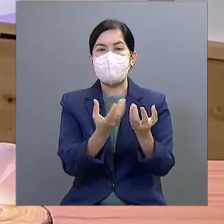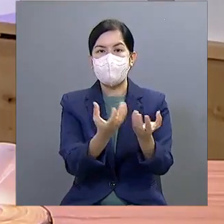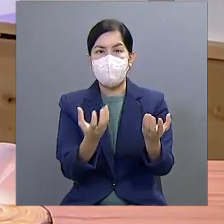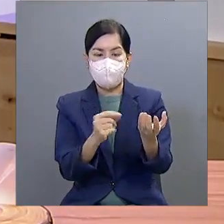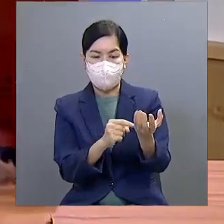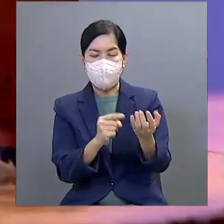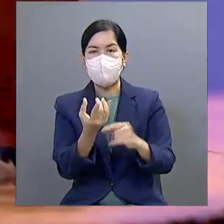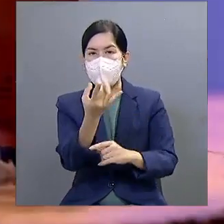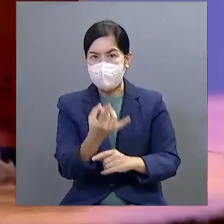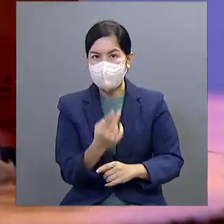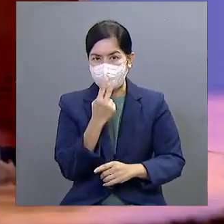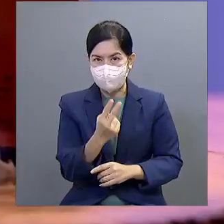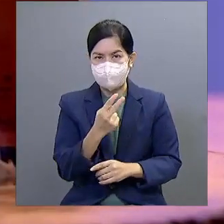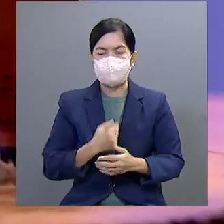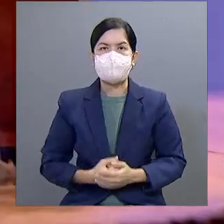ราไปดูกันค่ะ